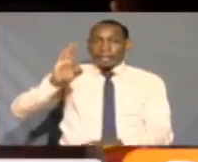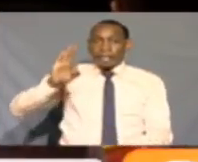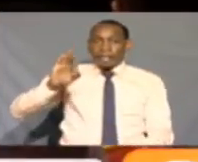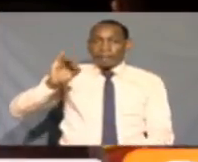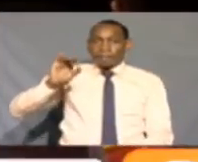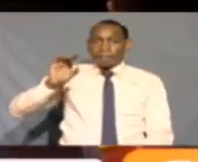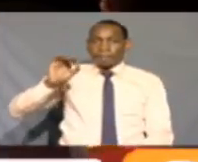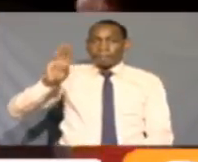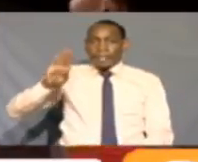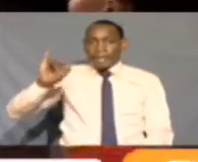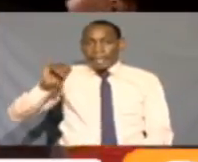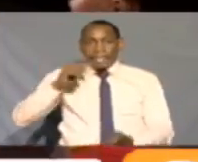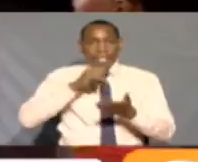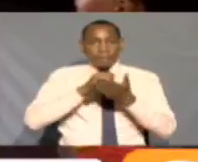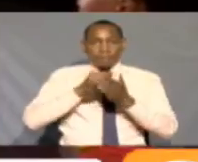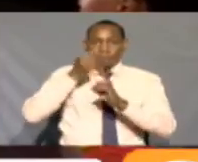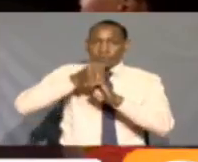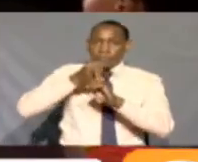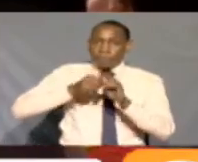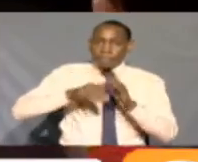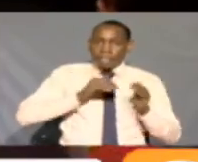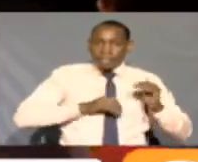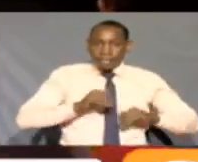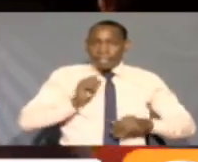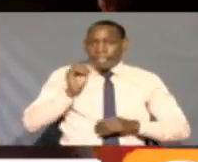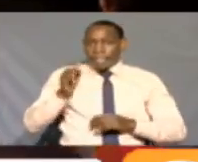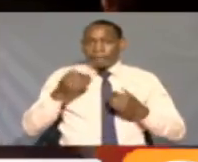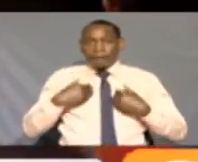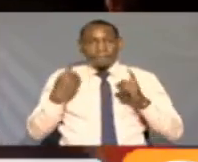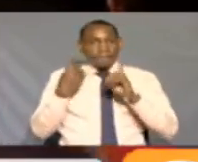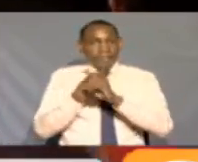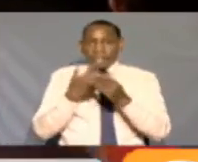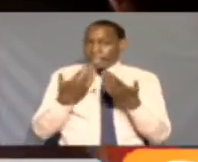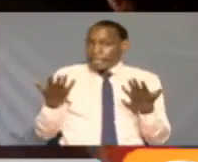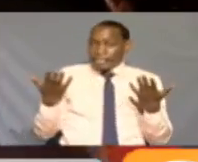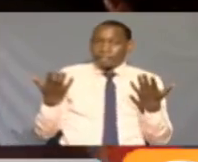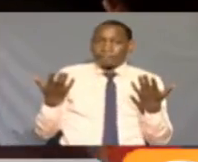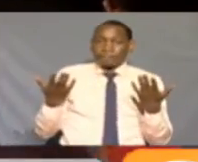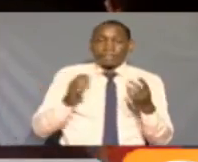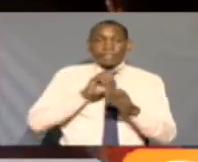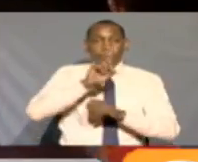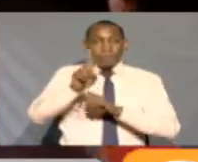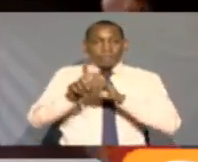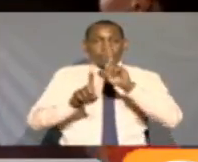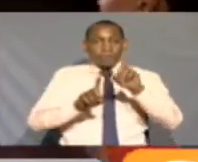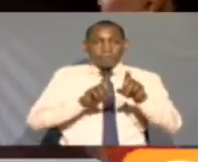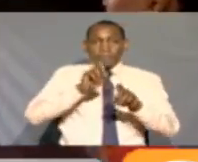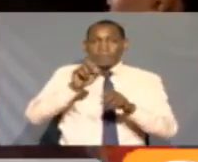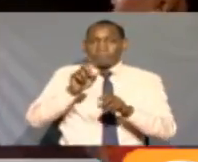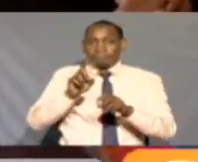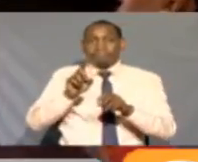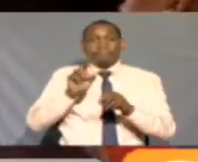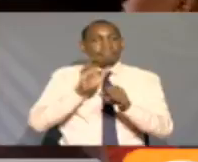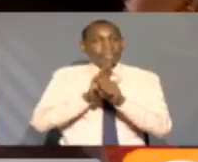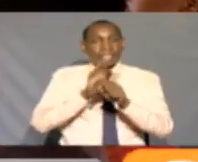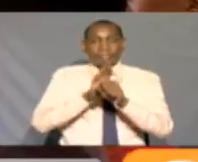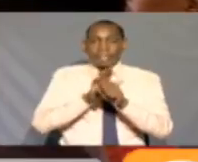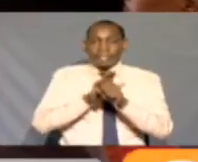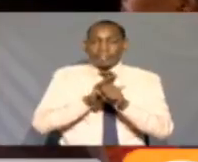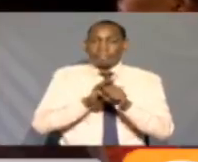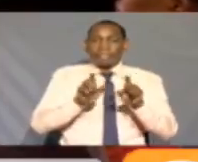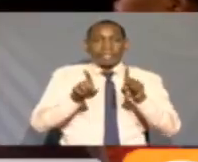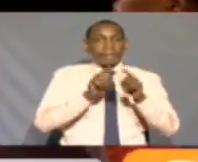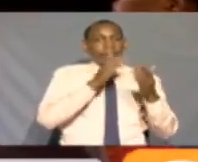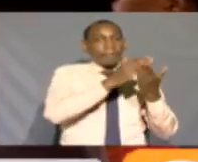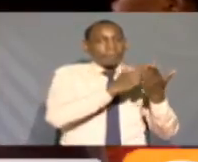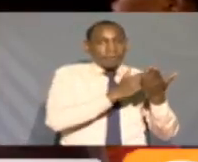FBI yakihusishwa katika vita dhidi ya ufisadi, kama kutakuwa na tofauti yoyote. Na kuna swali lingine ambalo limeulizwa, nadhani hiki ni kile kipindi